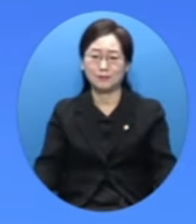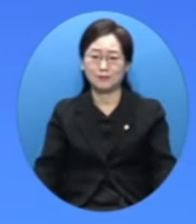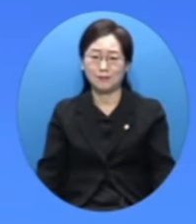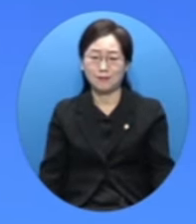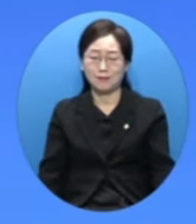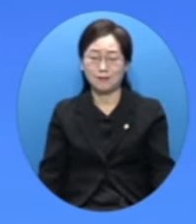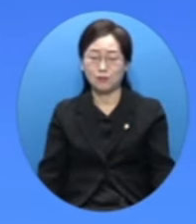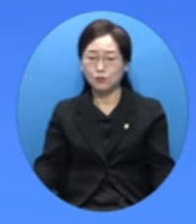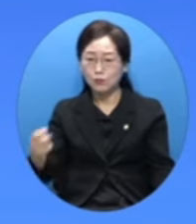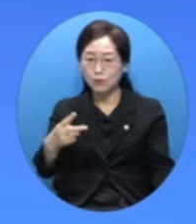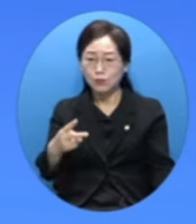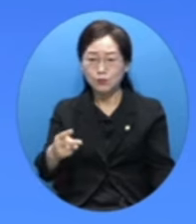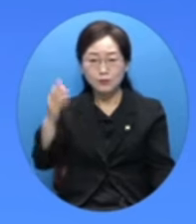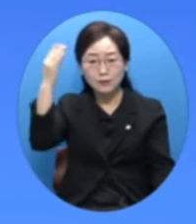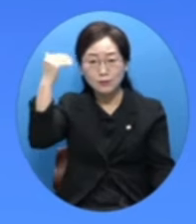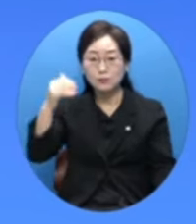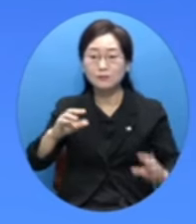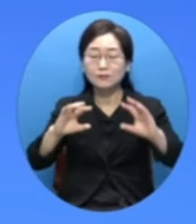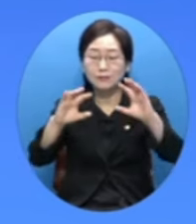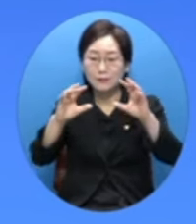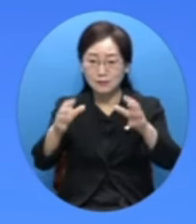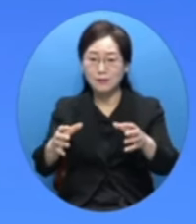그러다 보니까 우리나라의